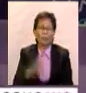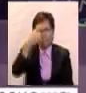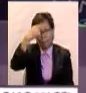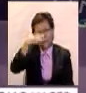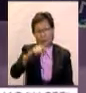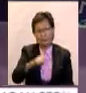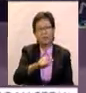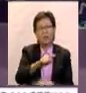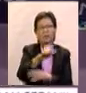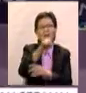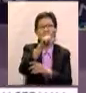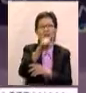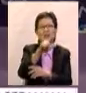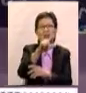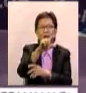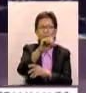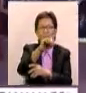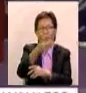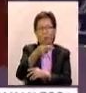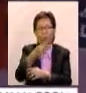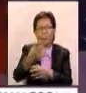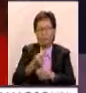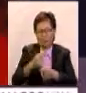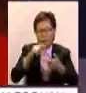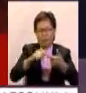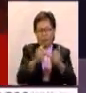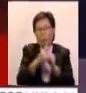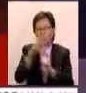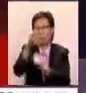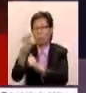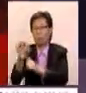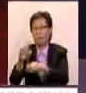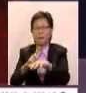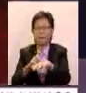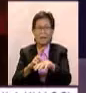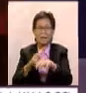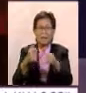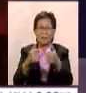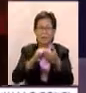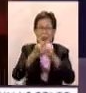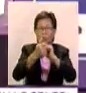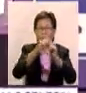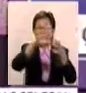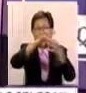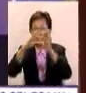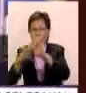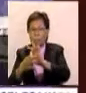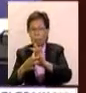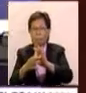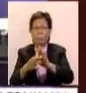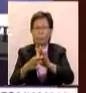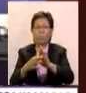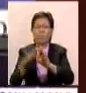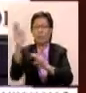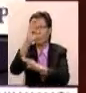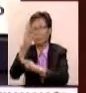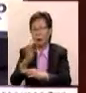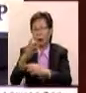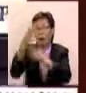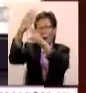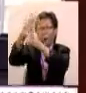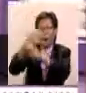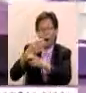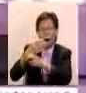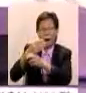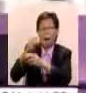Bagi Vishom yang pernah menghadirkan pingat perak ketika bersama Wee Kiong di Temasha Sukan Olimpik Rio 2016, harapannya ialah mendapat